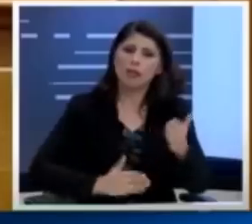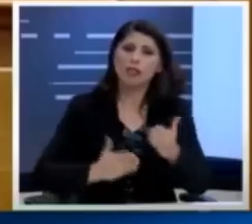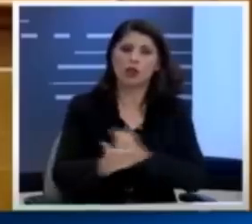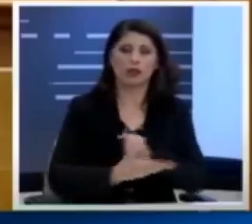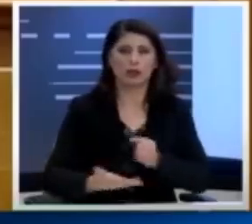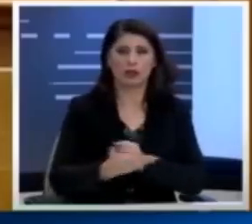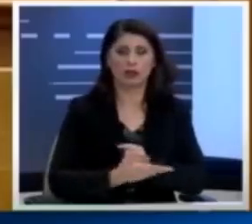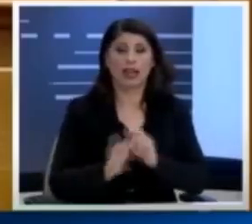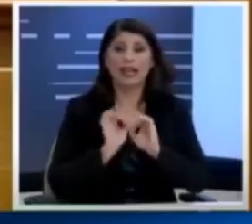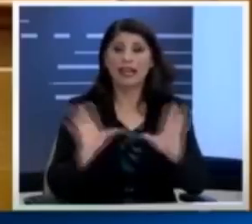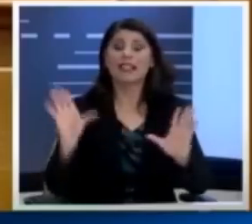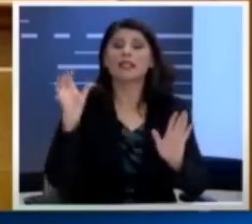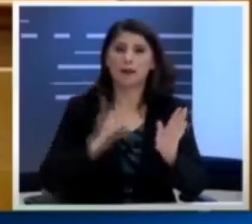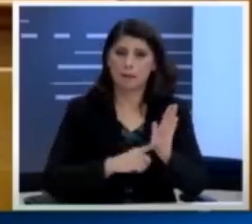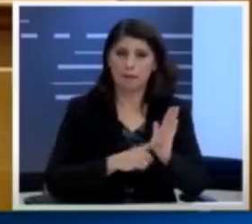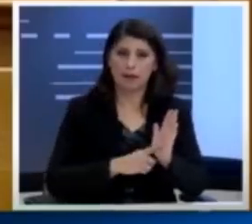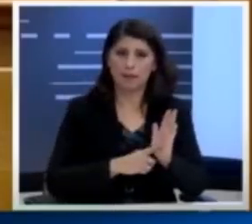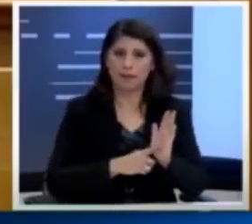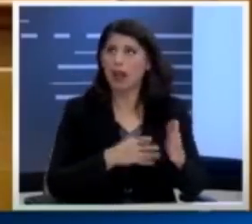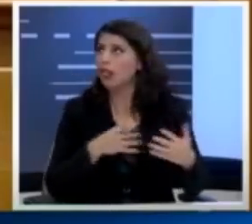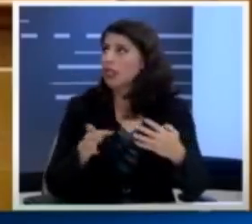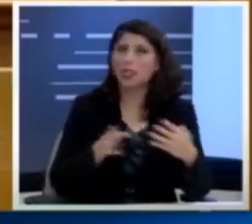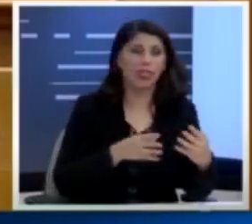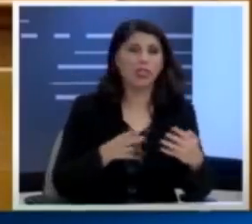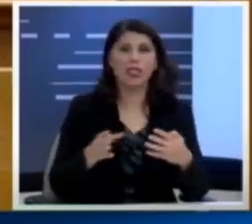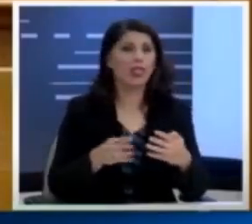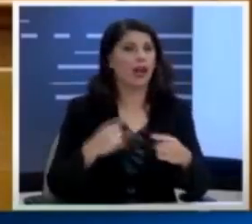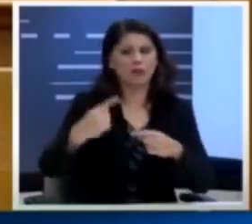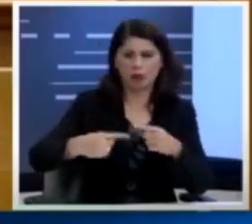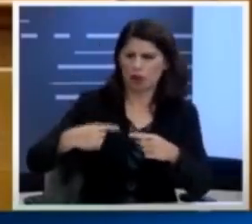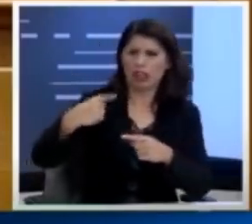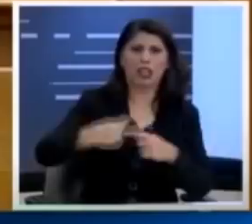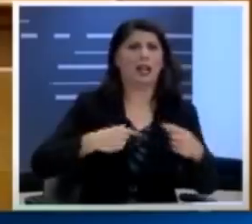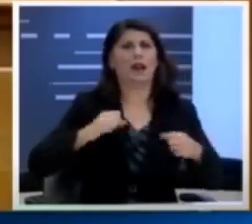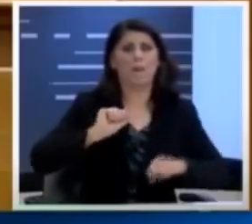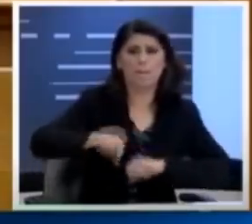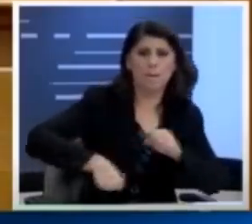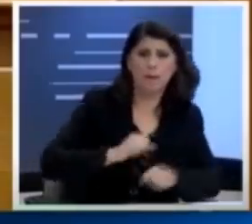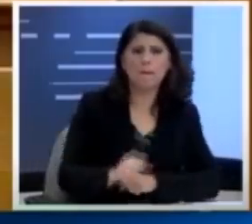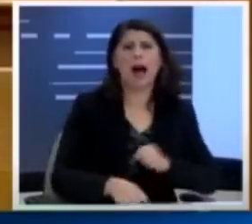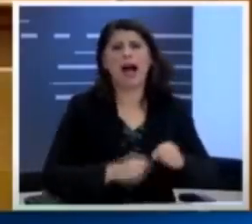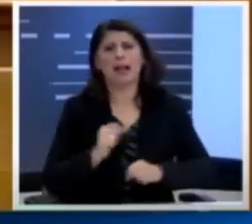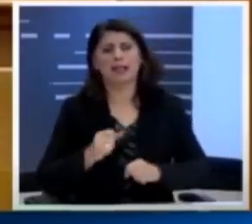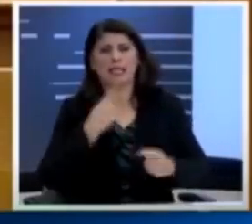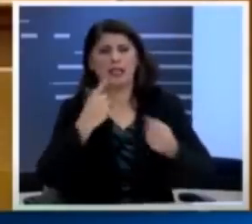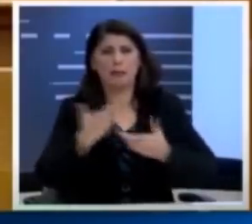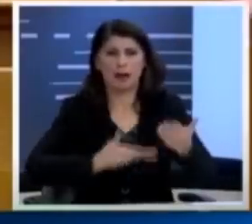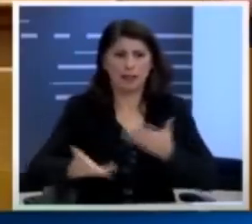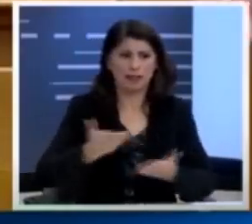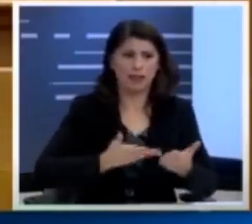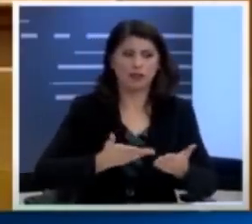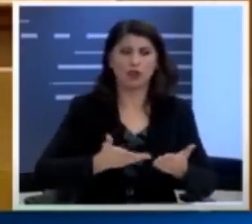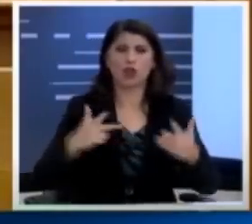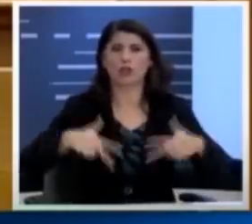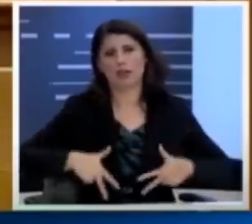αγροτών. Κανείς δεν πρέπει να παρασυρθεί από τους νέους γύρους δήθεν μαχών, αγώνων και διαπραγματεύσεων